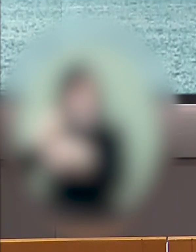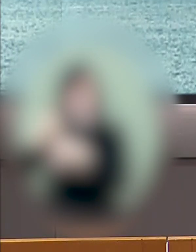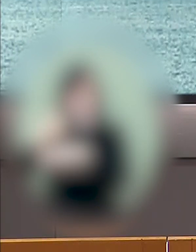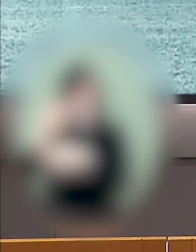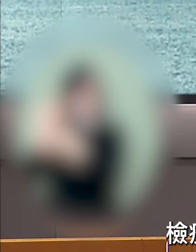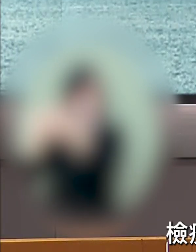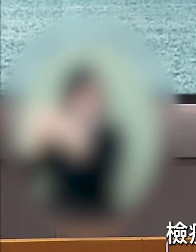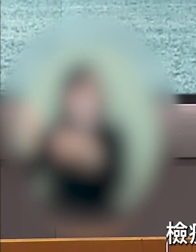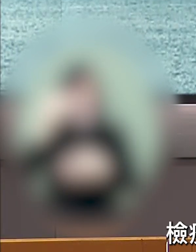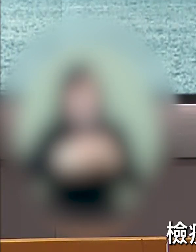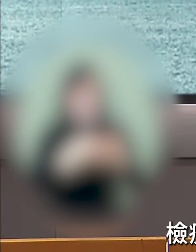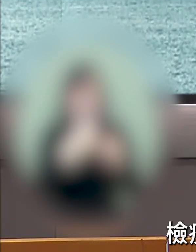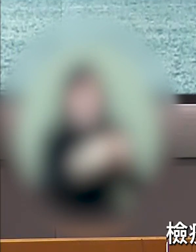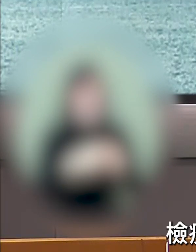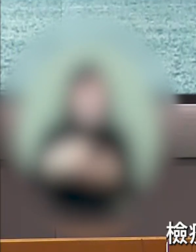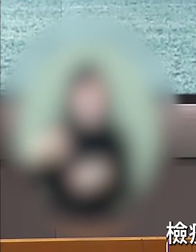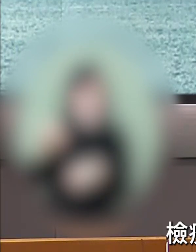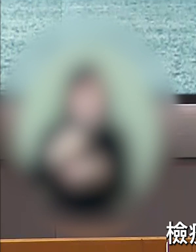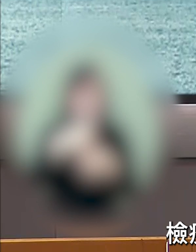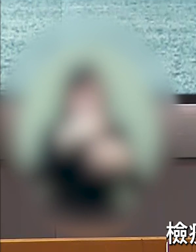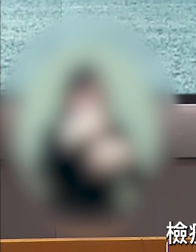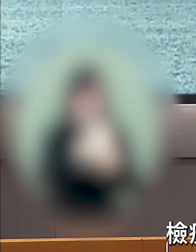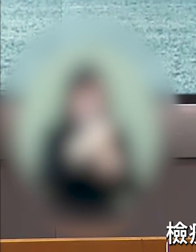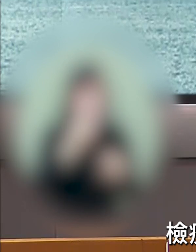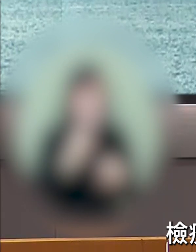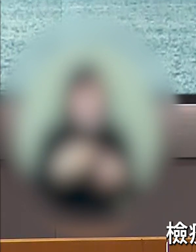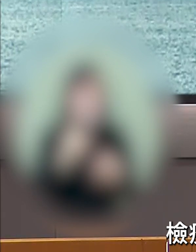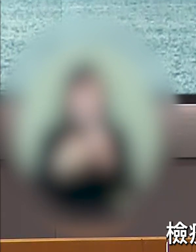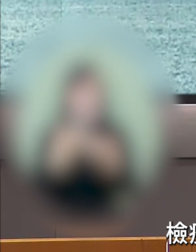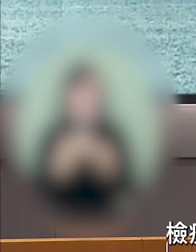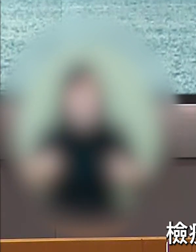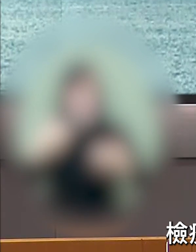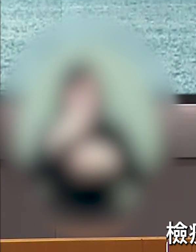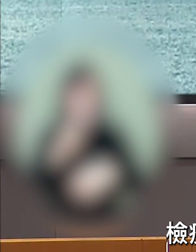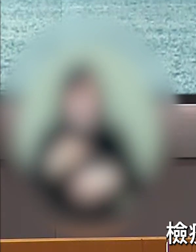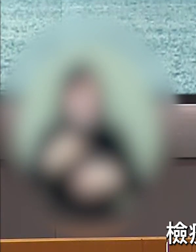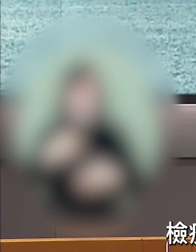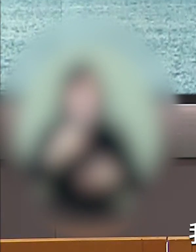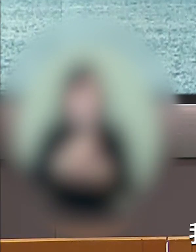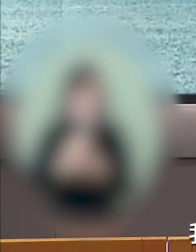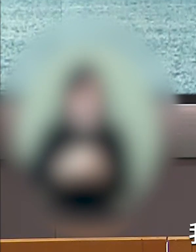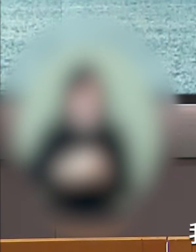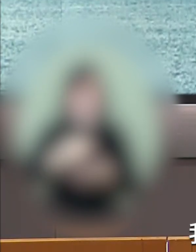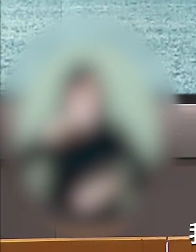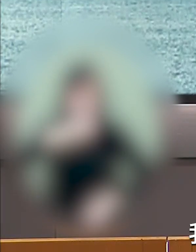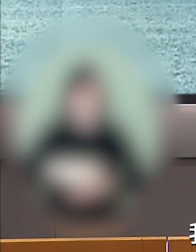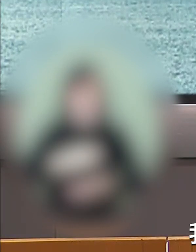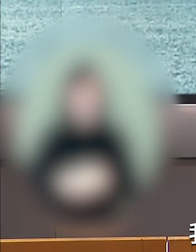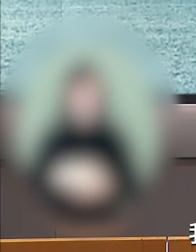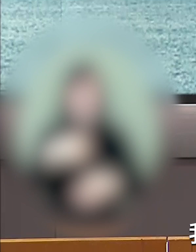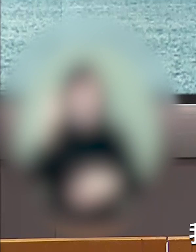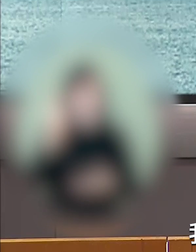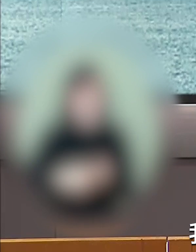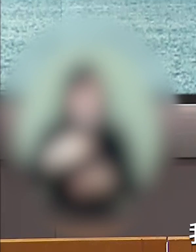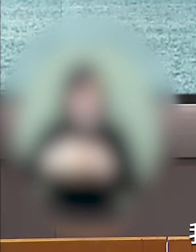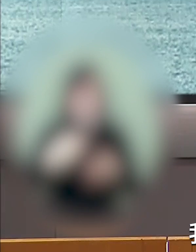咧市民要索取有關於檢疫令或者隔離令咧等等文件嘅壓力。嗱，我哋相信啦，透過